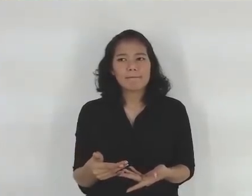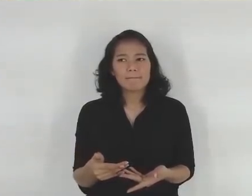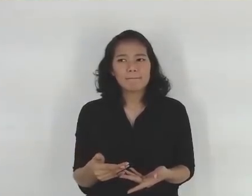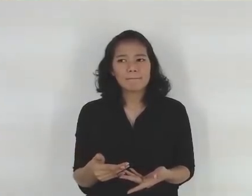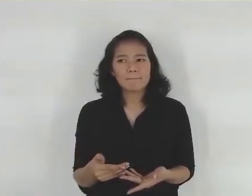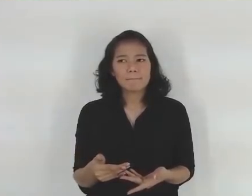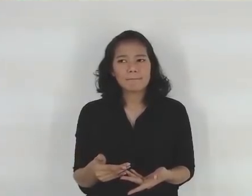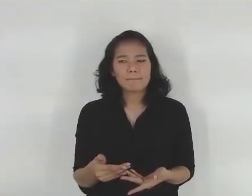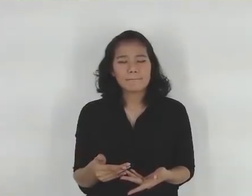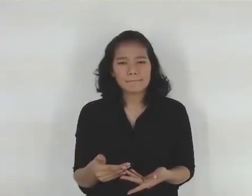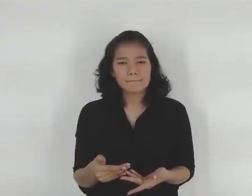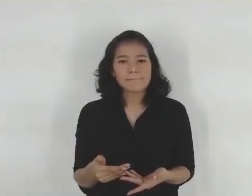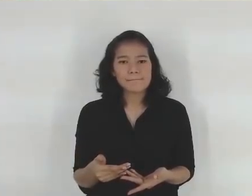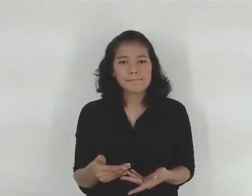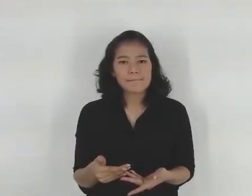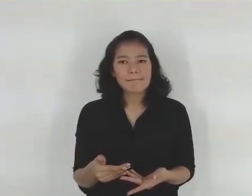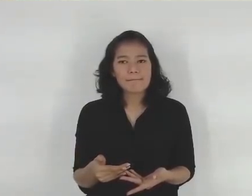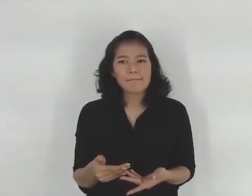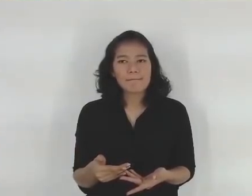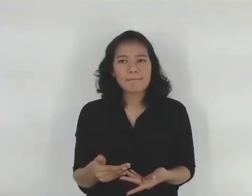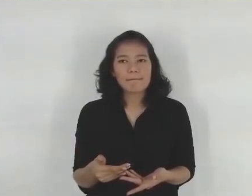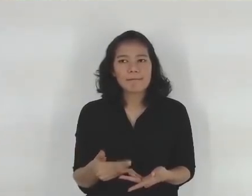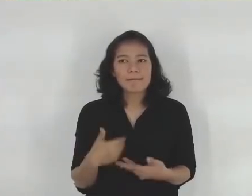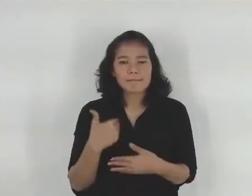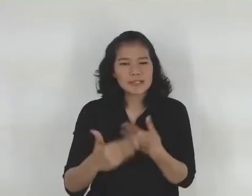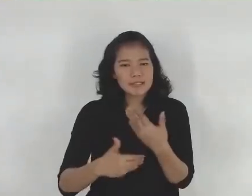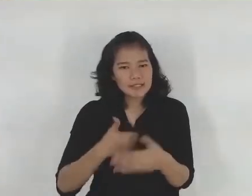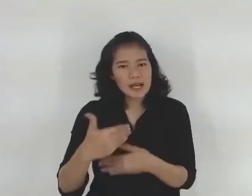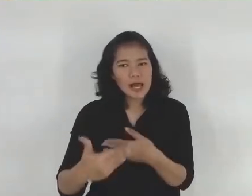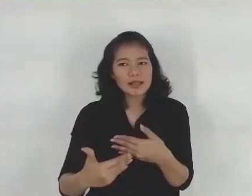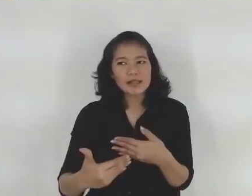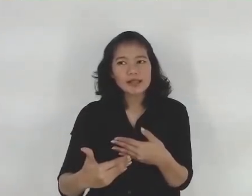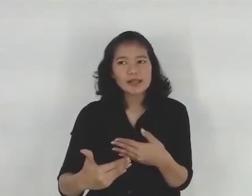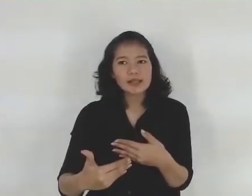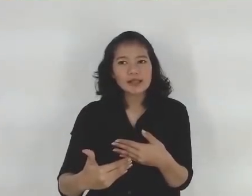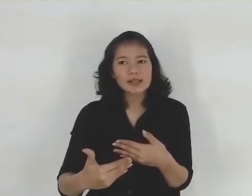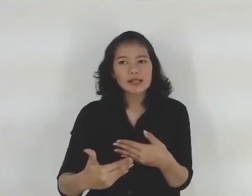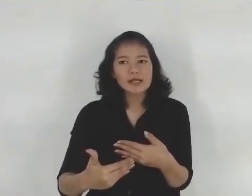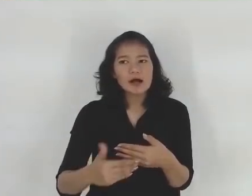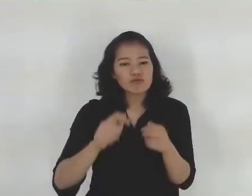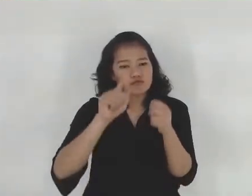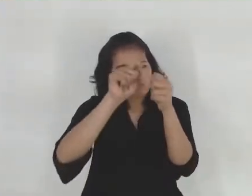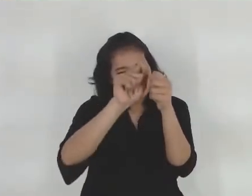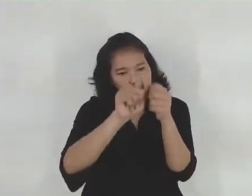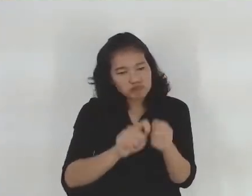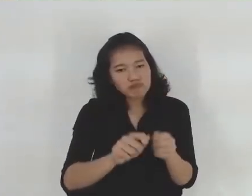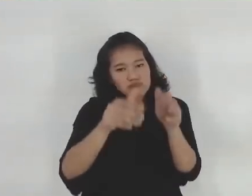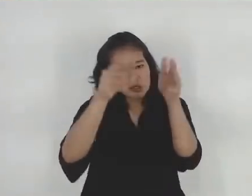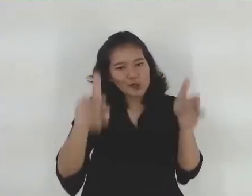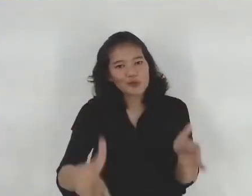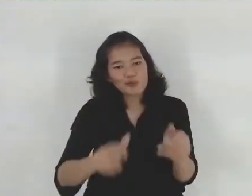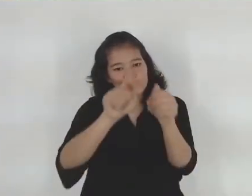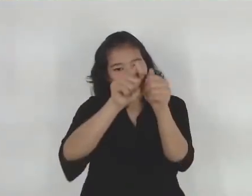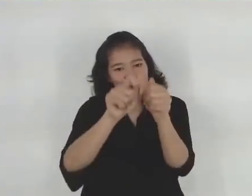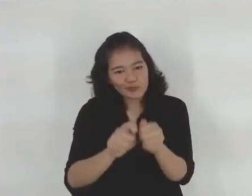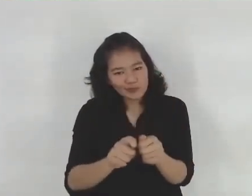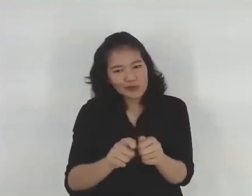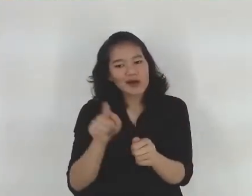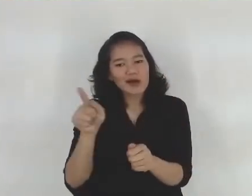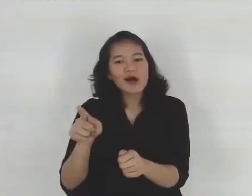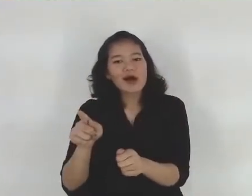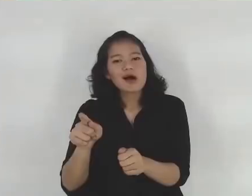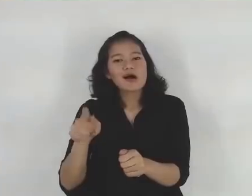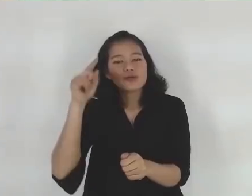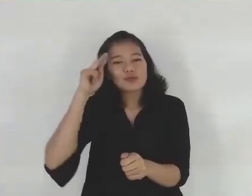atau yang sedang menjalankan pemugaran gereja engkau juga berkati segala panitia yang